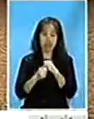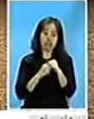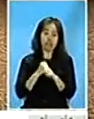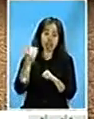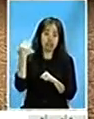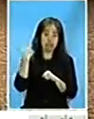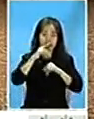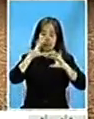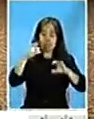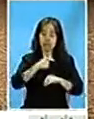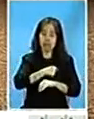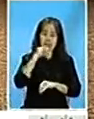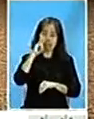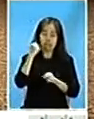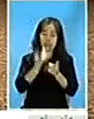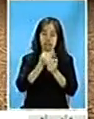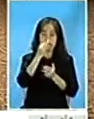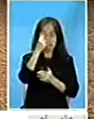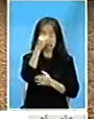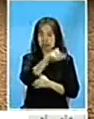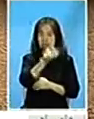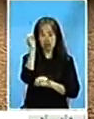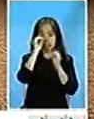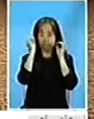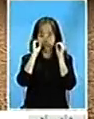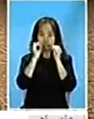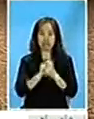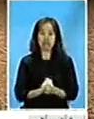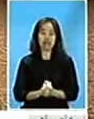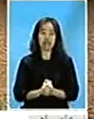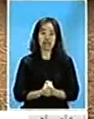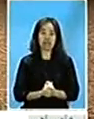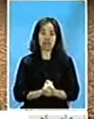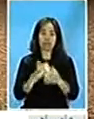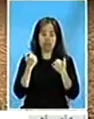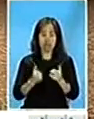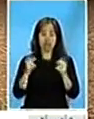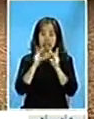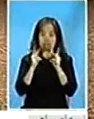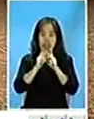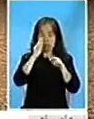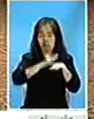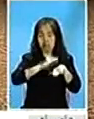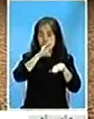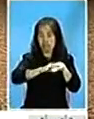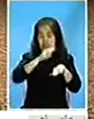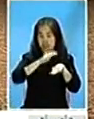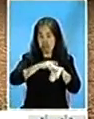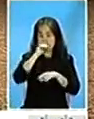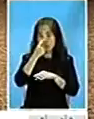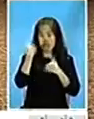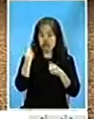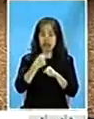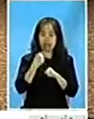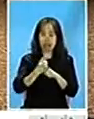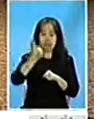บาลใจร้ายไม่ให้แม้แต่บาทเดียวนะคะตอนที่เสนองบประมาณเข้ามากรรมาธิการได้พยายามเรียกร้องก็สามารถแปรยติ